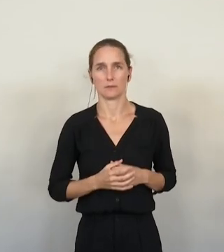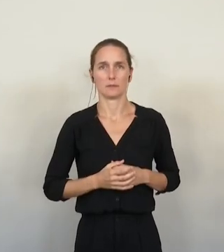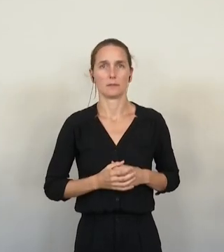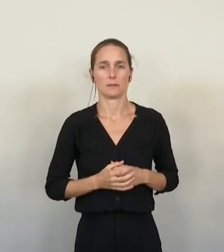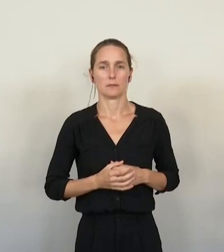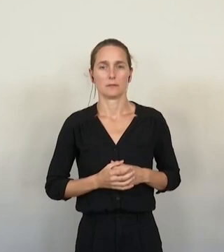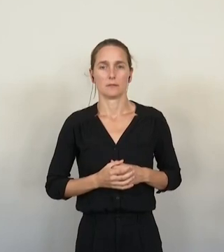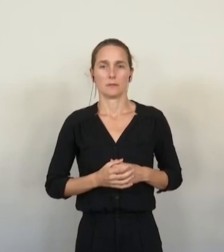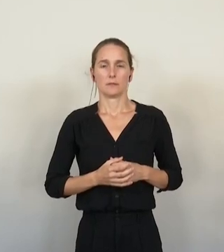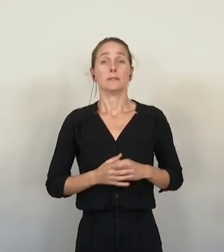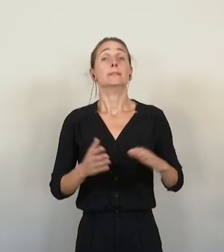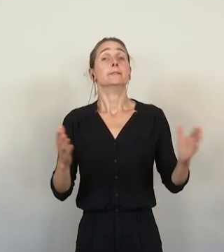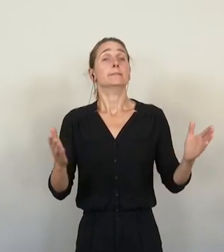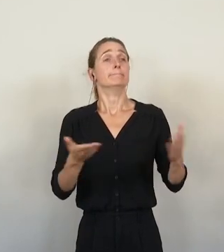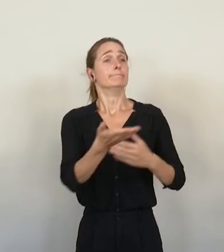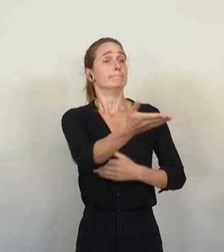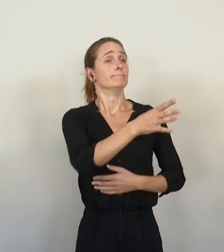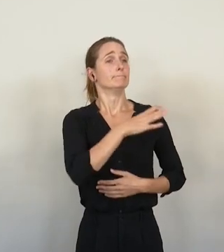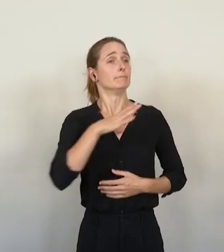voilà madame